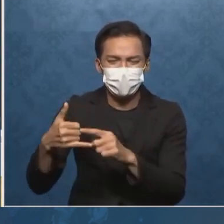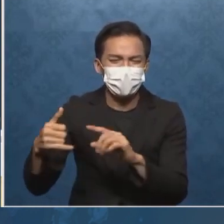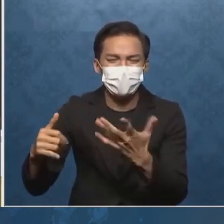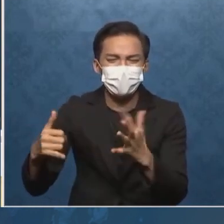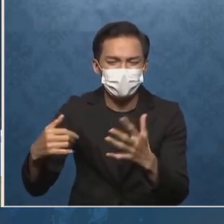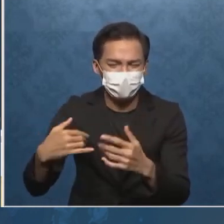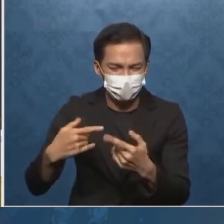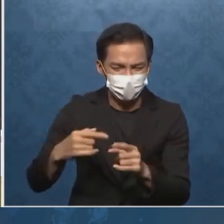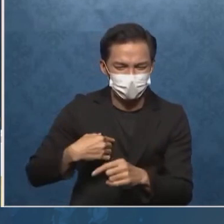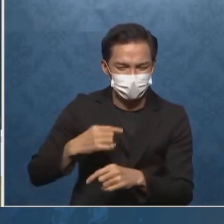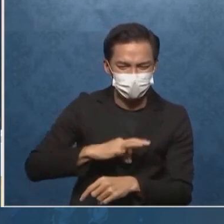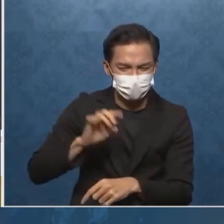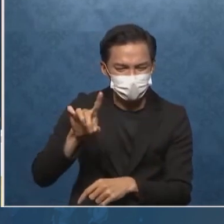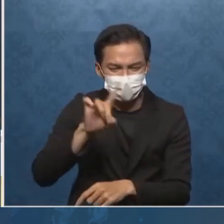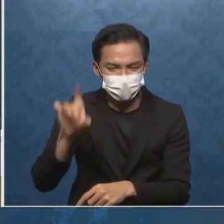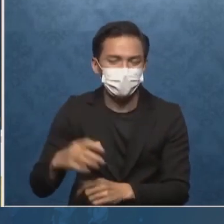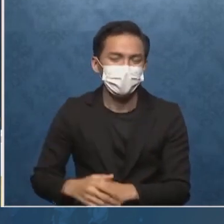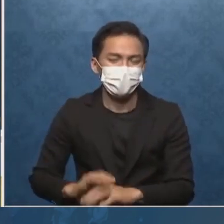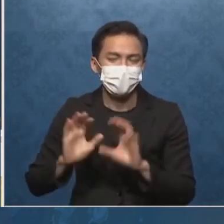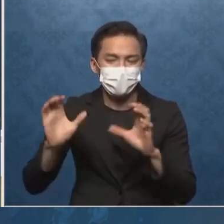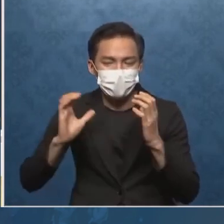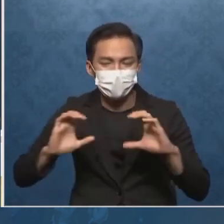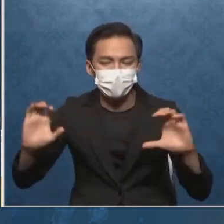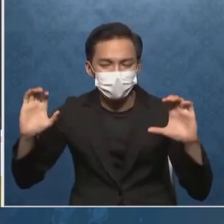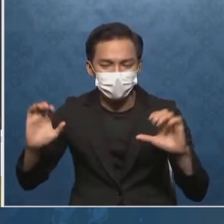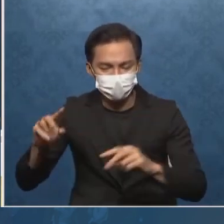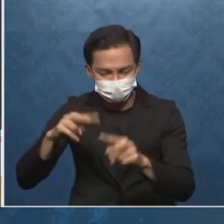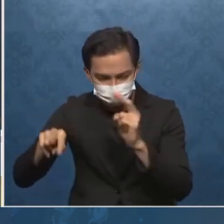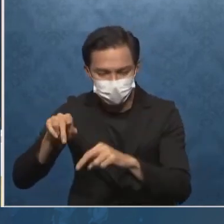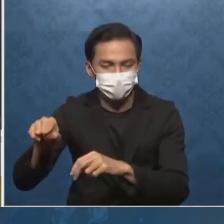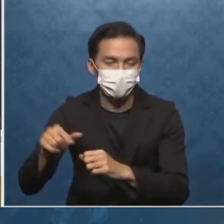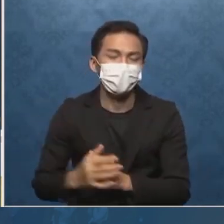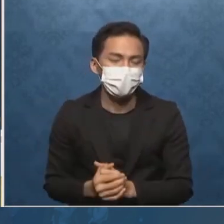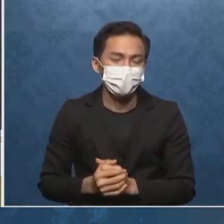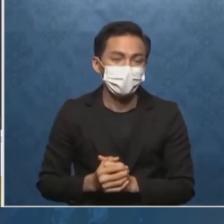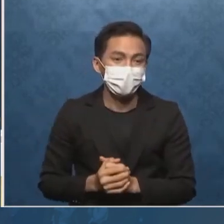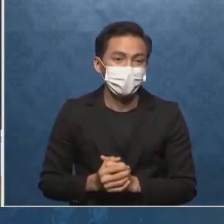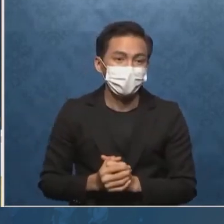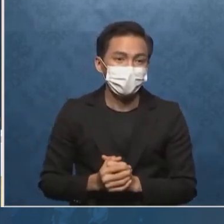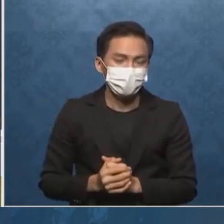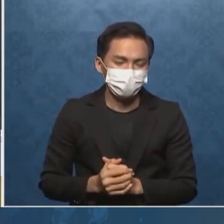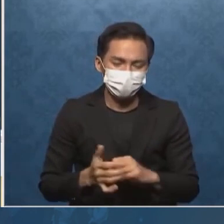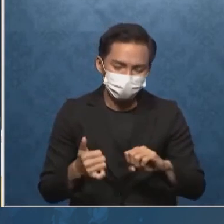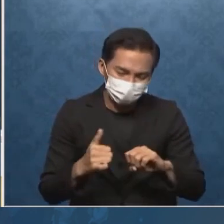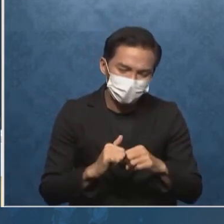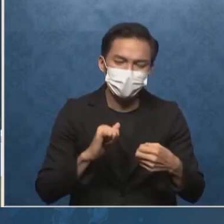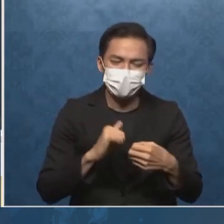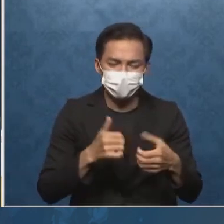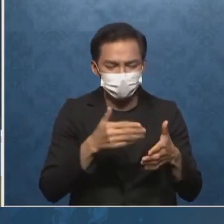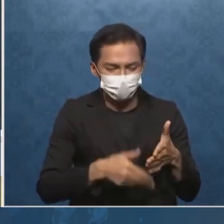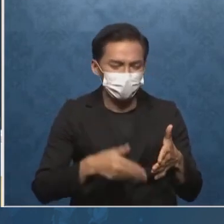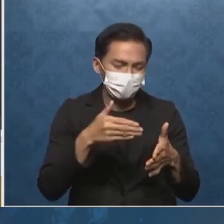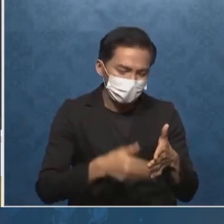สงสัยอยู่นะครับคณะดนตรีช่วยไปจุดตรวจสอบให้ผมด้วยนะครับปัญหาความหนามเยอะทั้งหมด